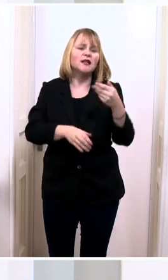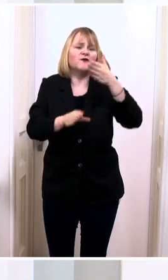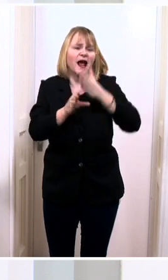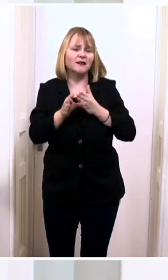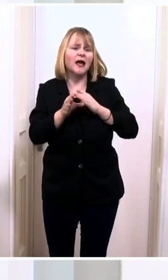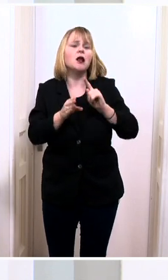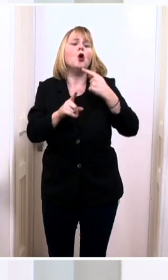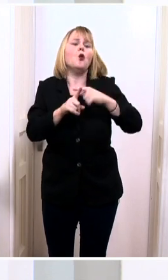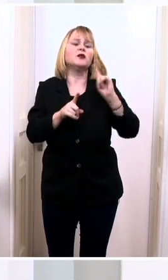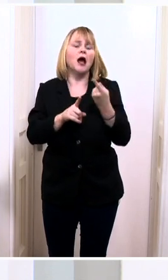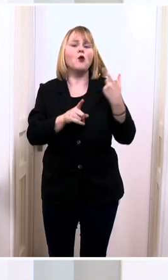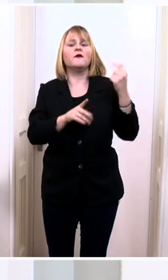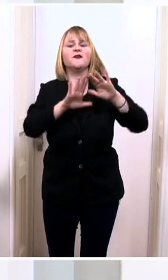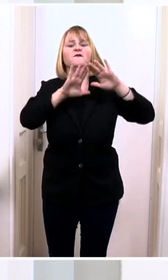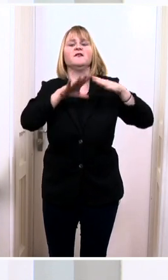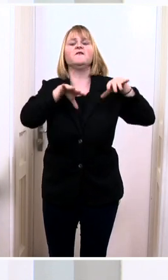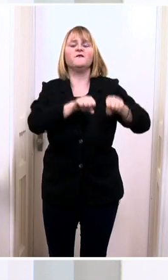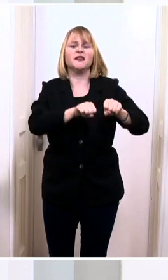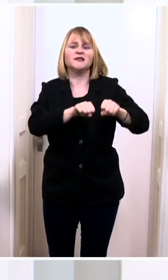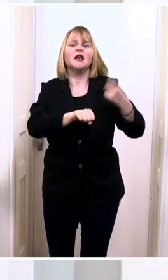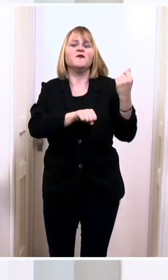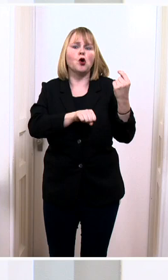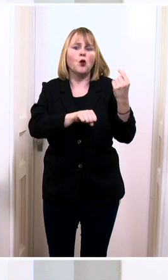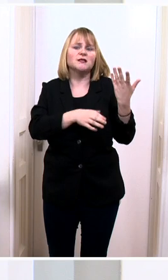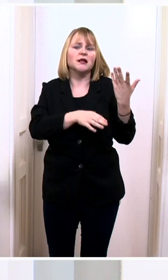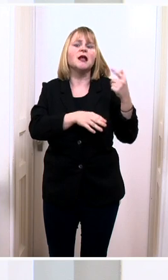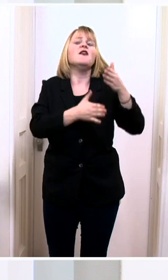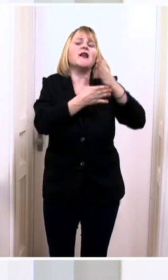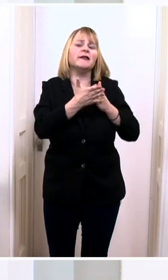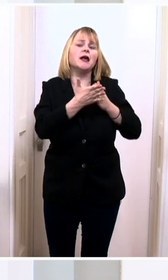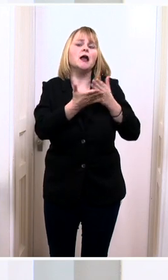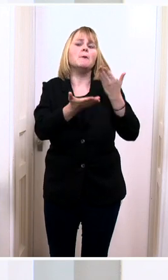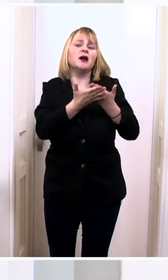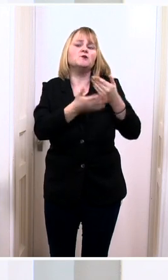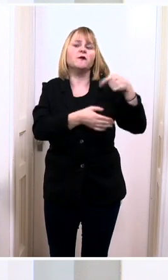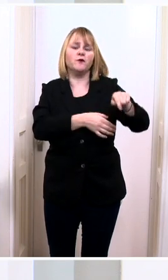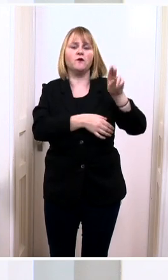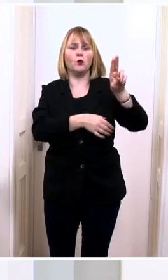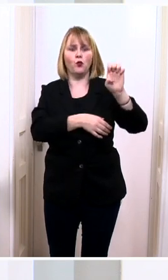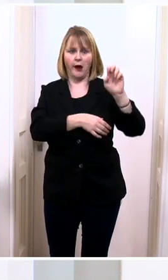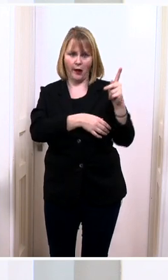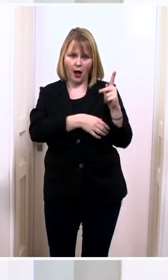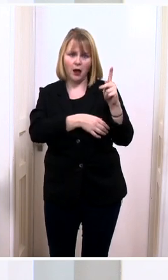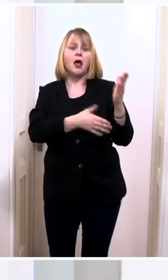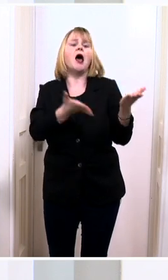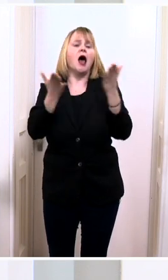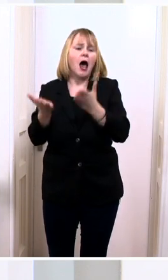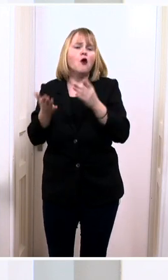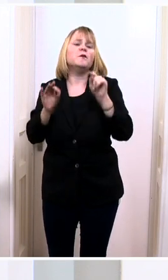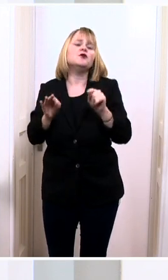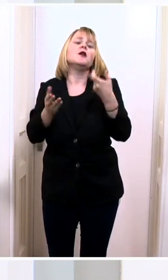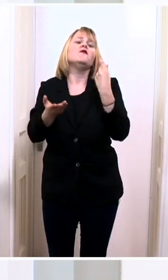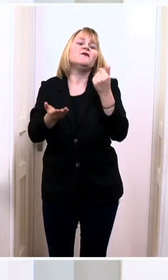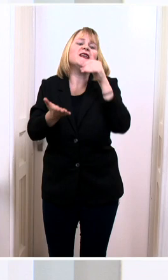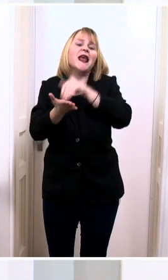Fixkosten, wenn wir über die Härtefallzuschüsse und die UEK sprechen, aber auch bei der Liquidität, wenn wir bei der Stundung von Mehrwertsteuer und